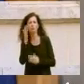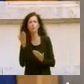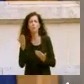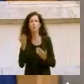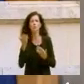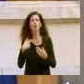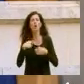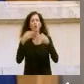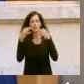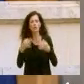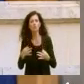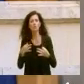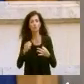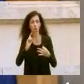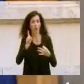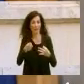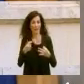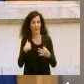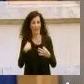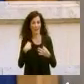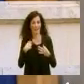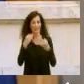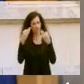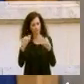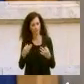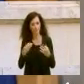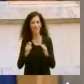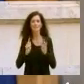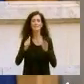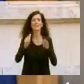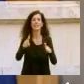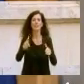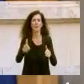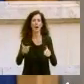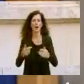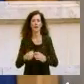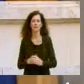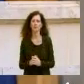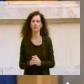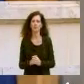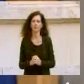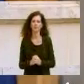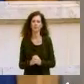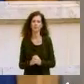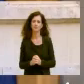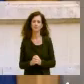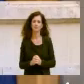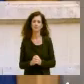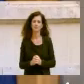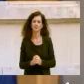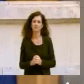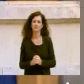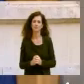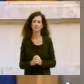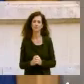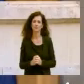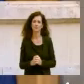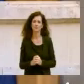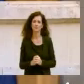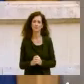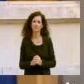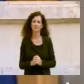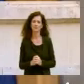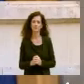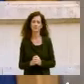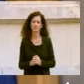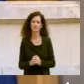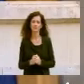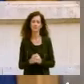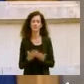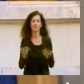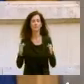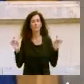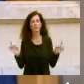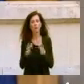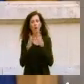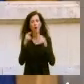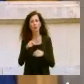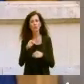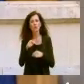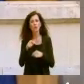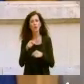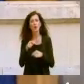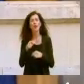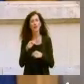saremo chiamati ad adottare nelle prossime settimane colgo peraltro ho rinnovato entusiasmo